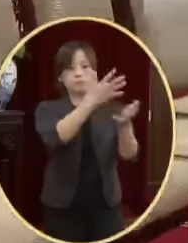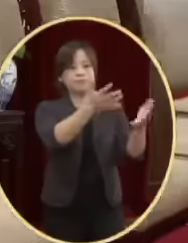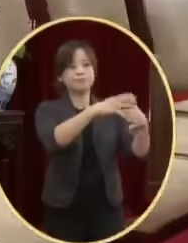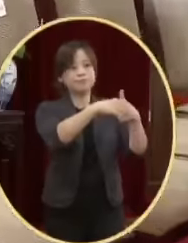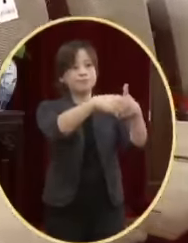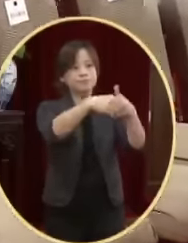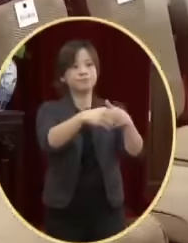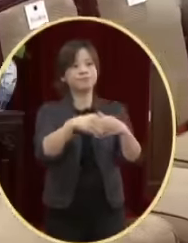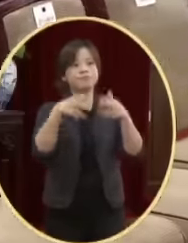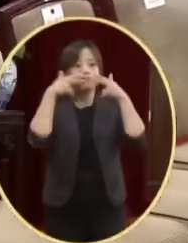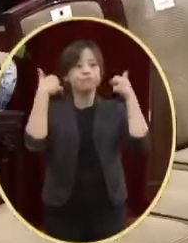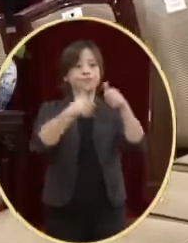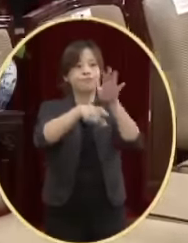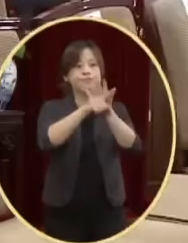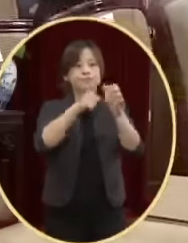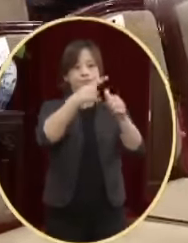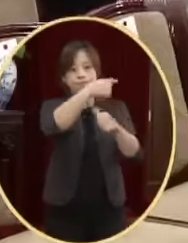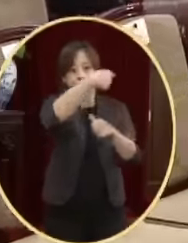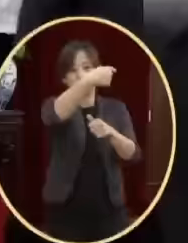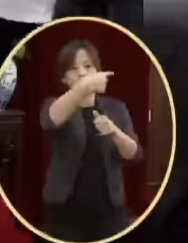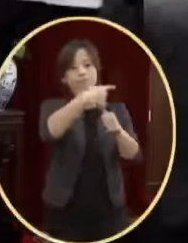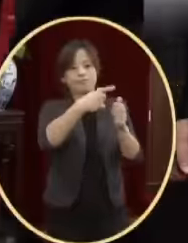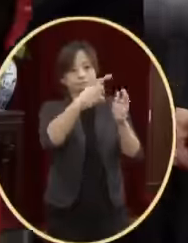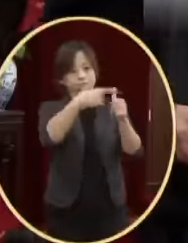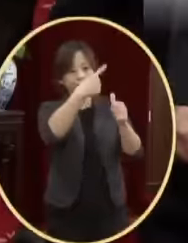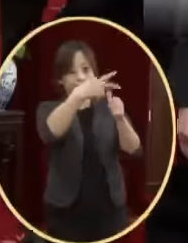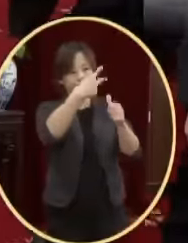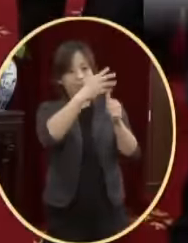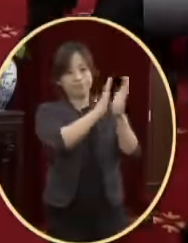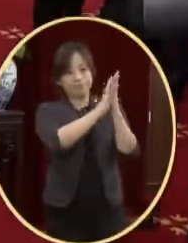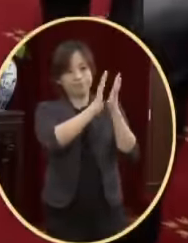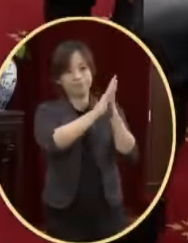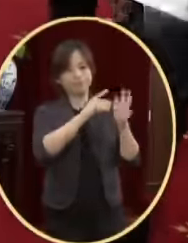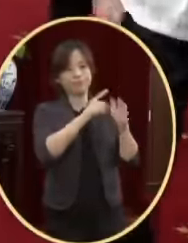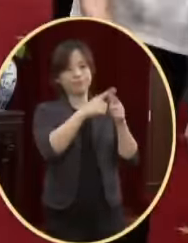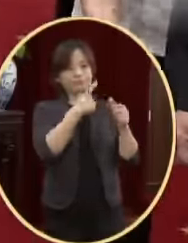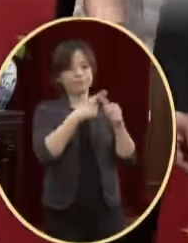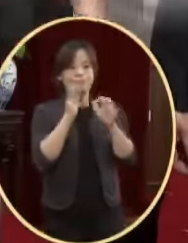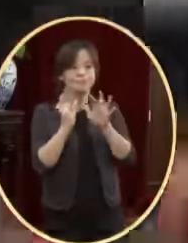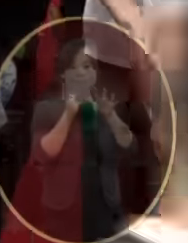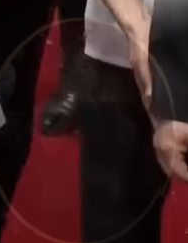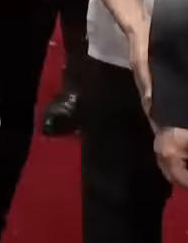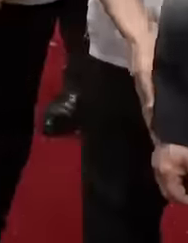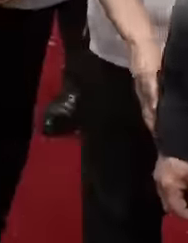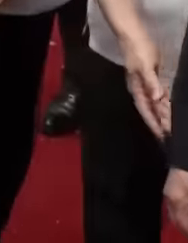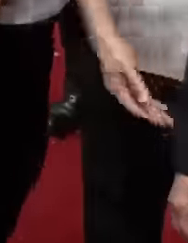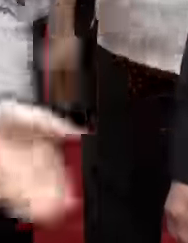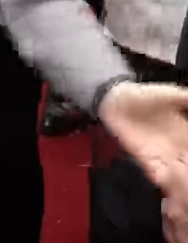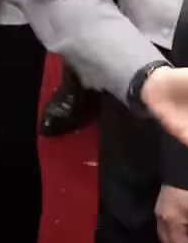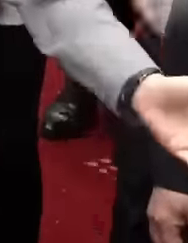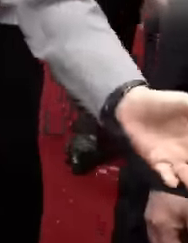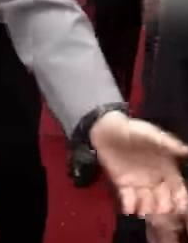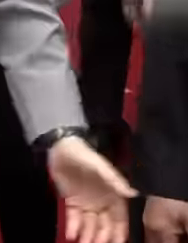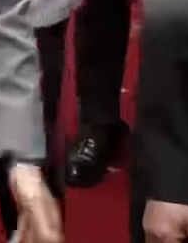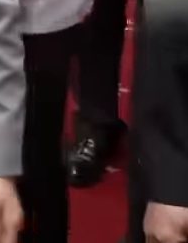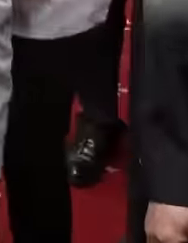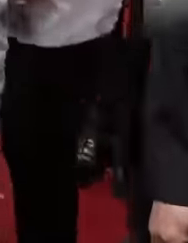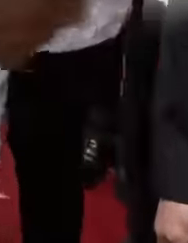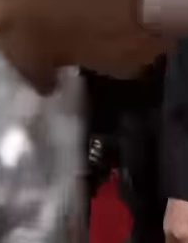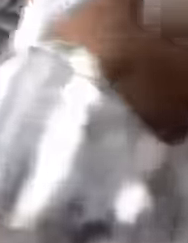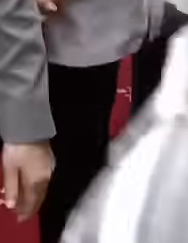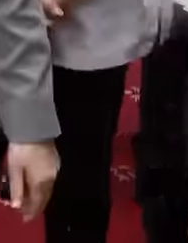原住民族参与代表族人第一排及第二排的族人离场。 但是个大家两百马克耶莫那为刚才大家